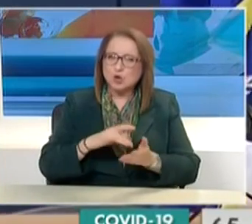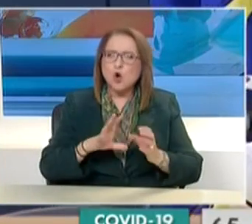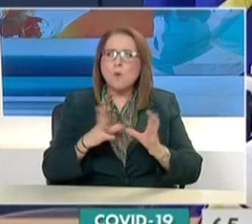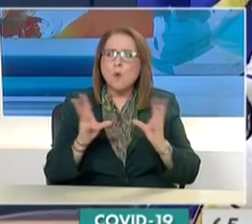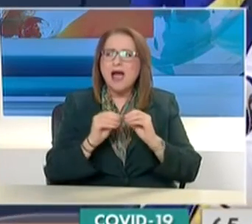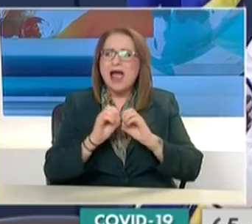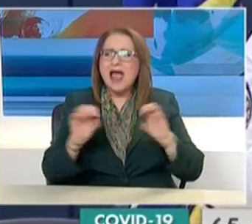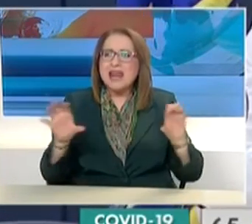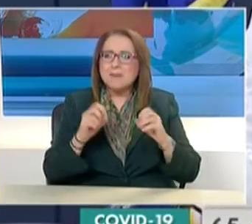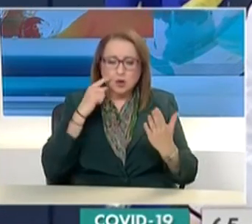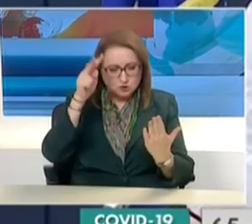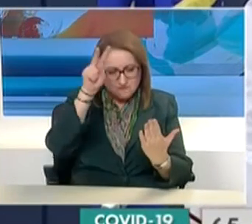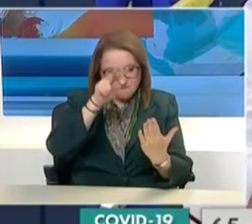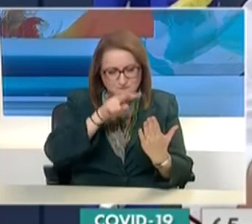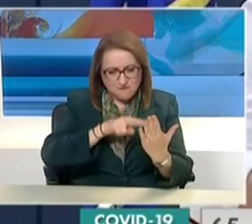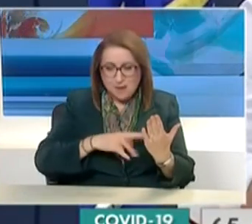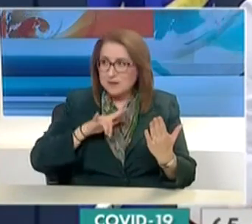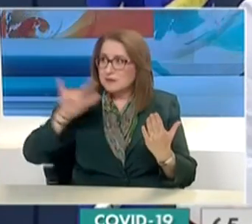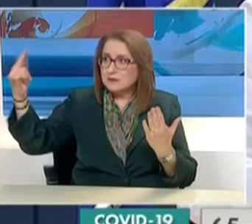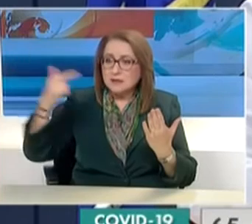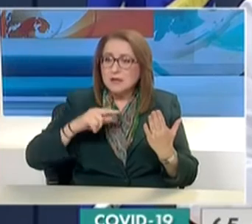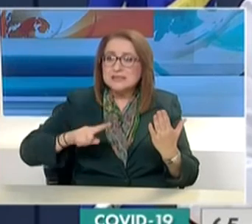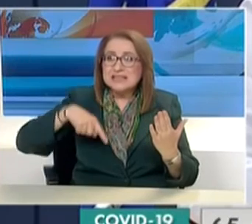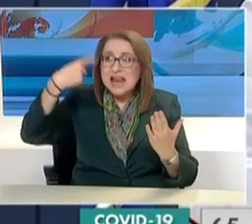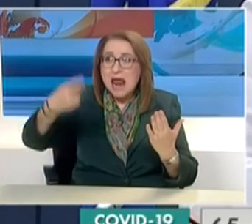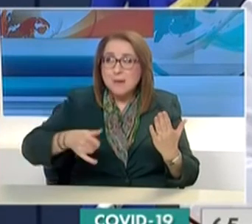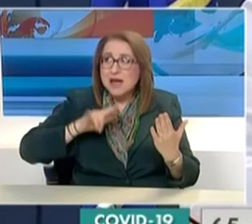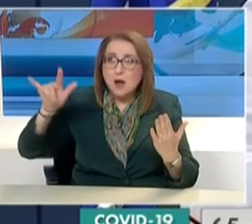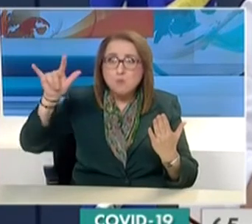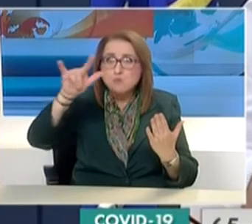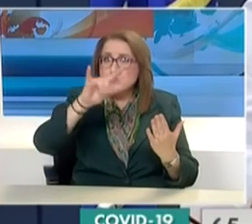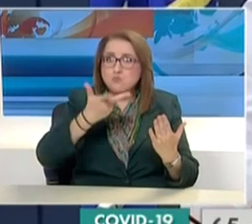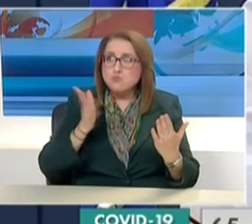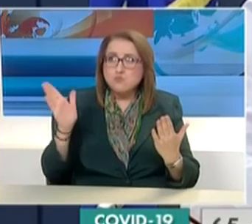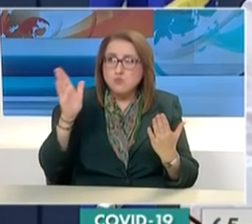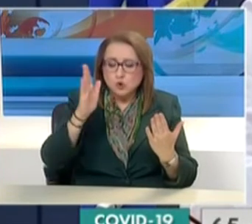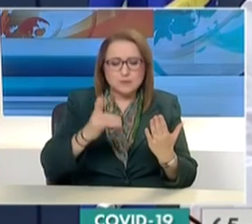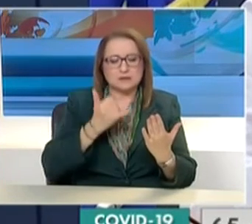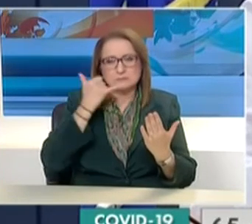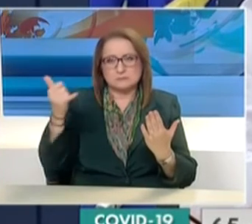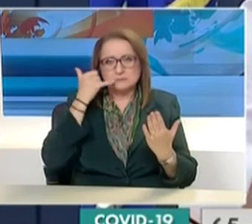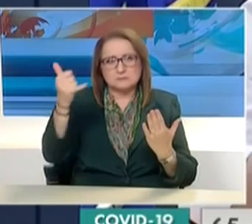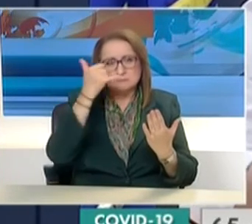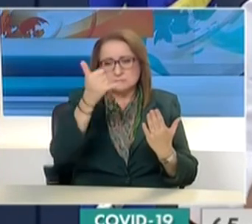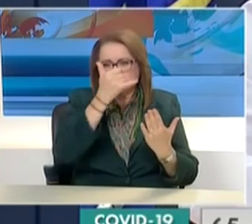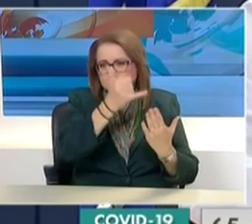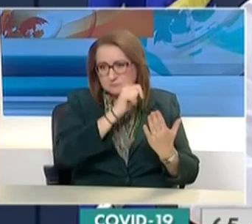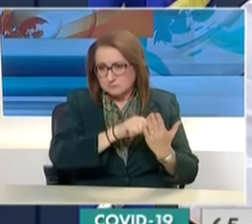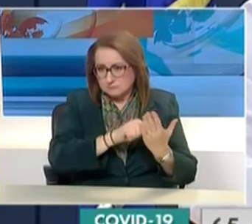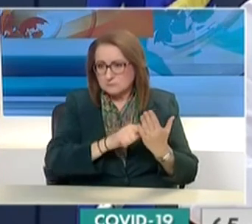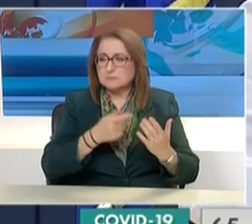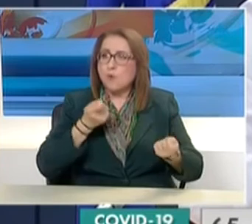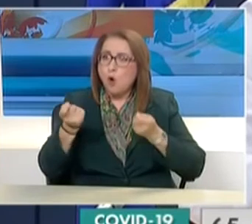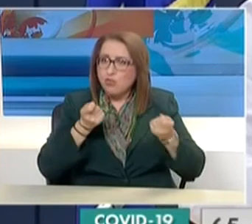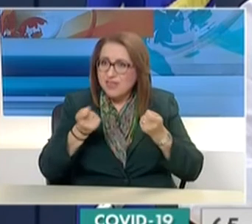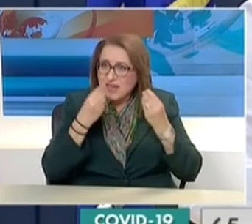μέσα από τις λίστες των επιβατών που ταξιδεύουν την επόμενη μέρα, κάνουμε μια πρώτη επαφή, χνηλάτιση, για να δώσουμε τις απαραίτητες